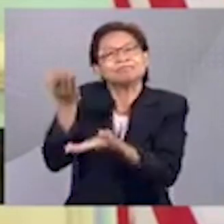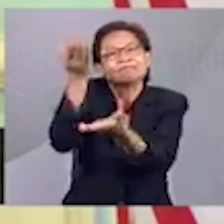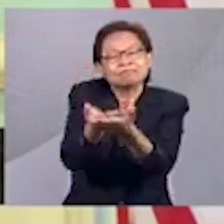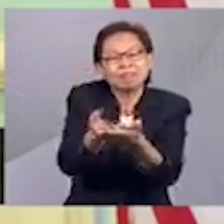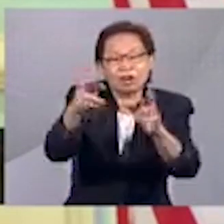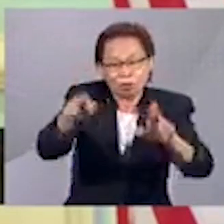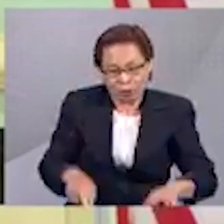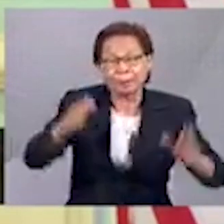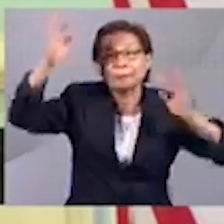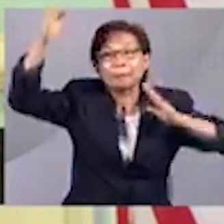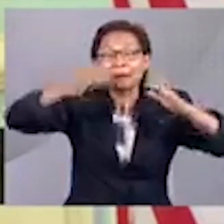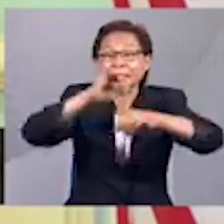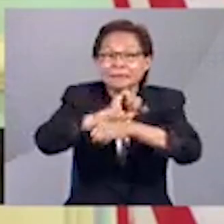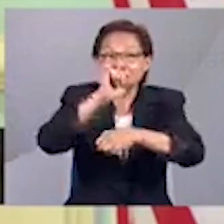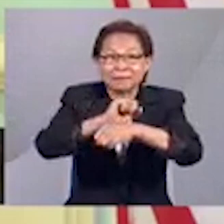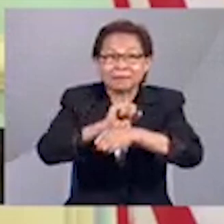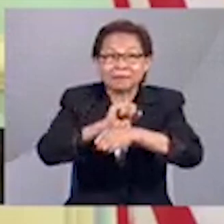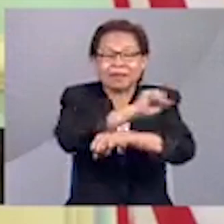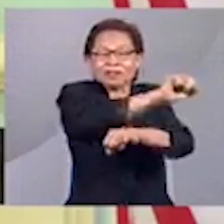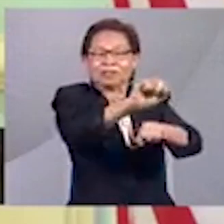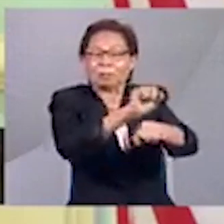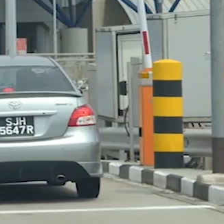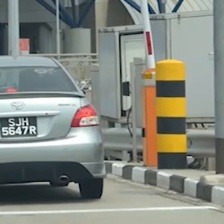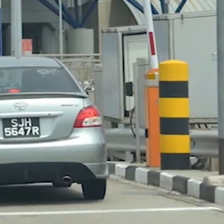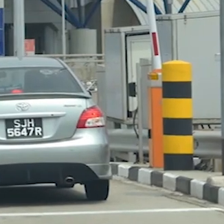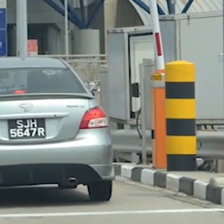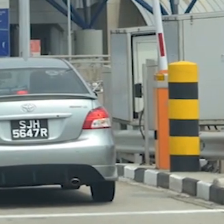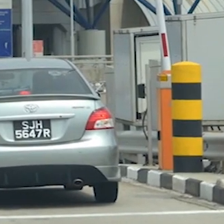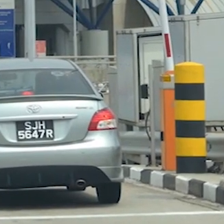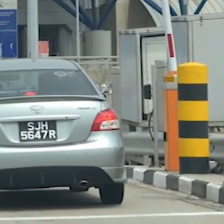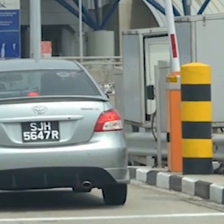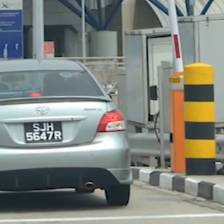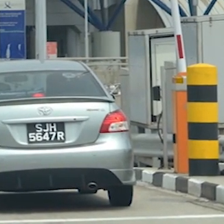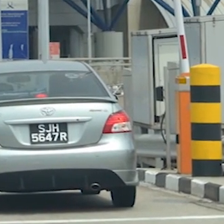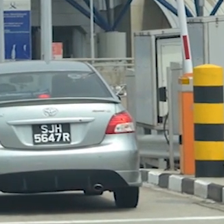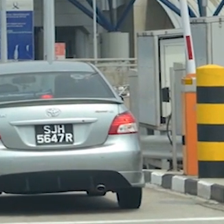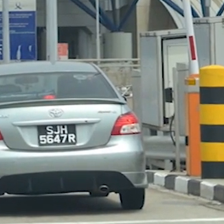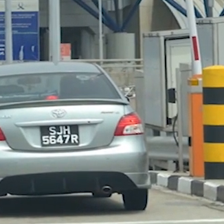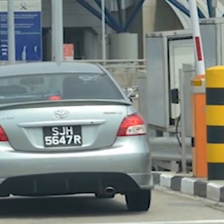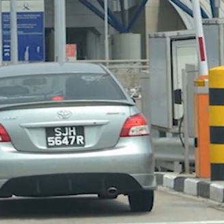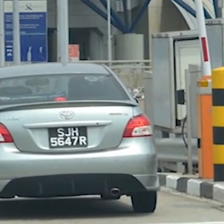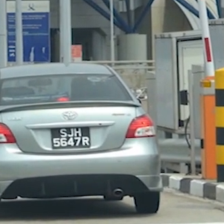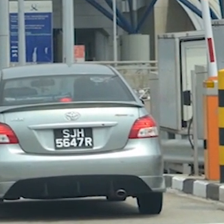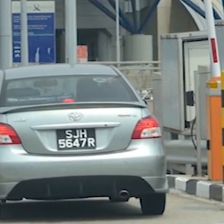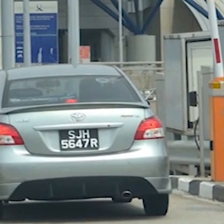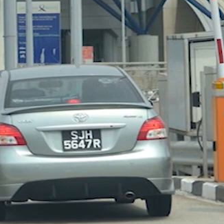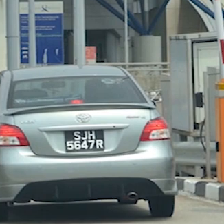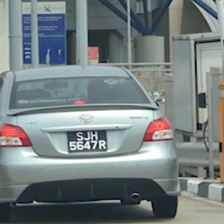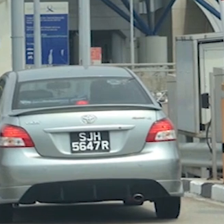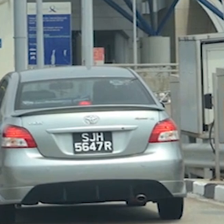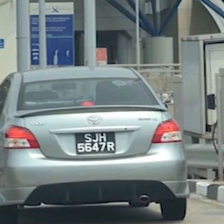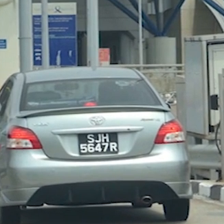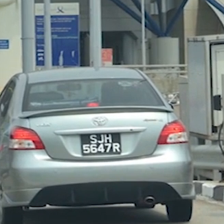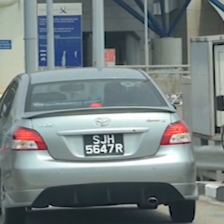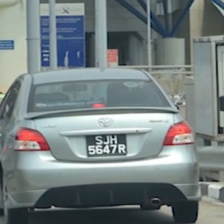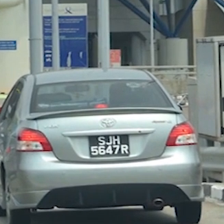membenarkan rakyat kita yang bekerja di Singapura untuk berulang alik daripada Johor Bahru ke Singapura,